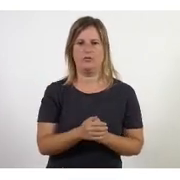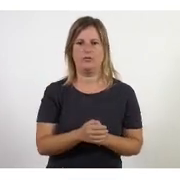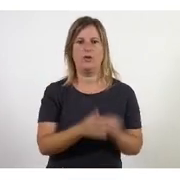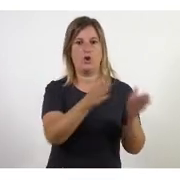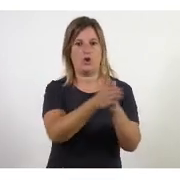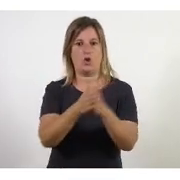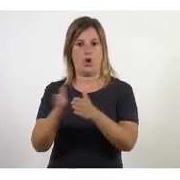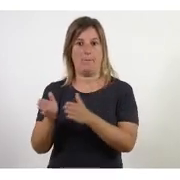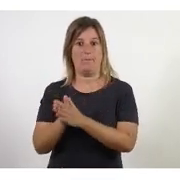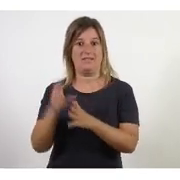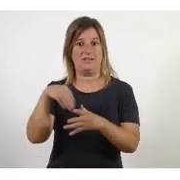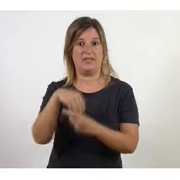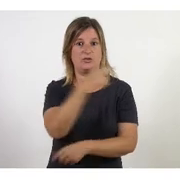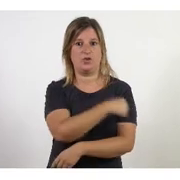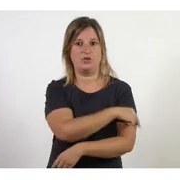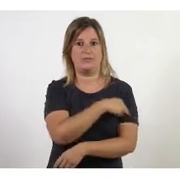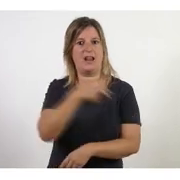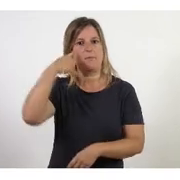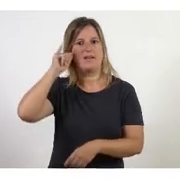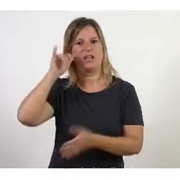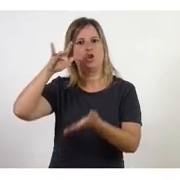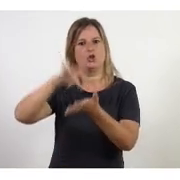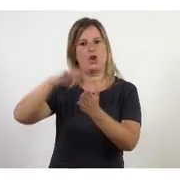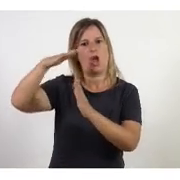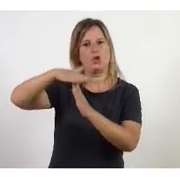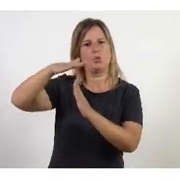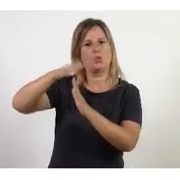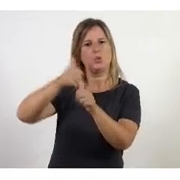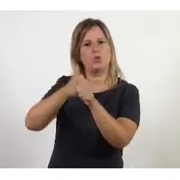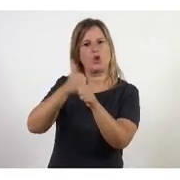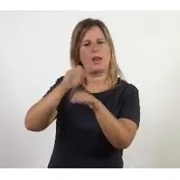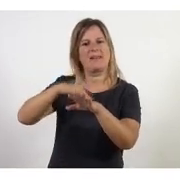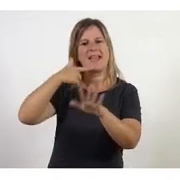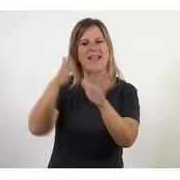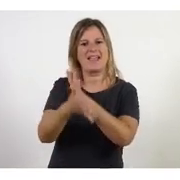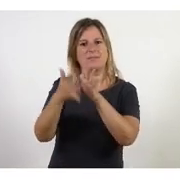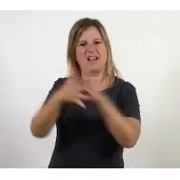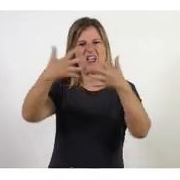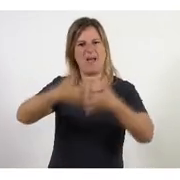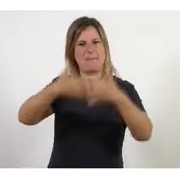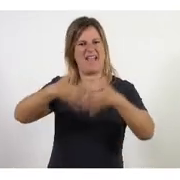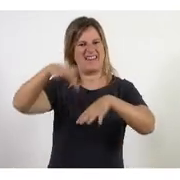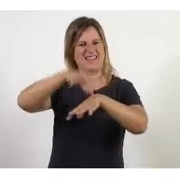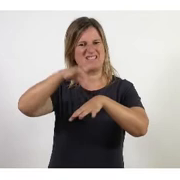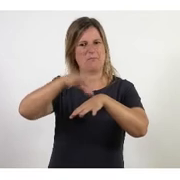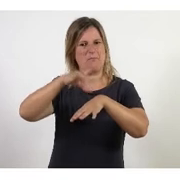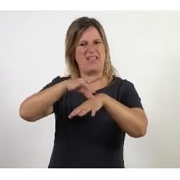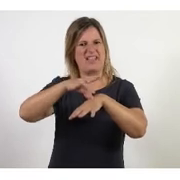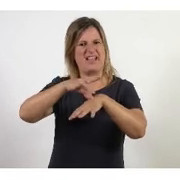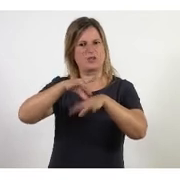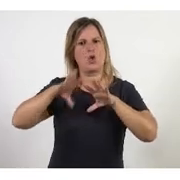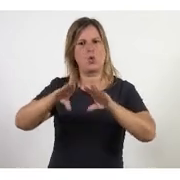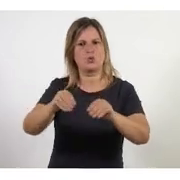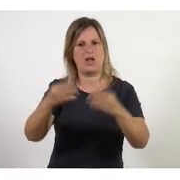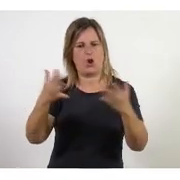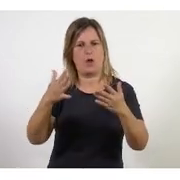Mataró feien tutorials d'equipament mèdic. I ho feien abans doncs, fent fotos i amb